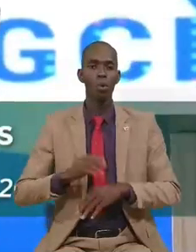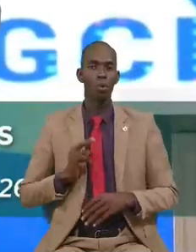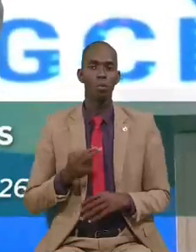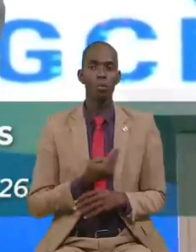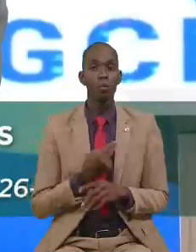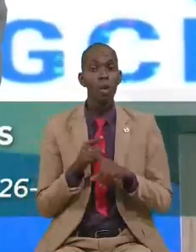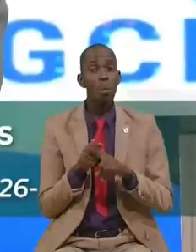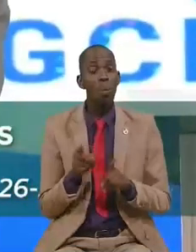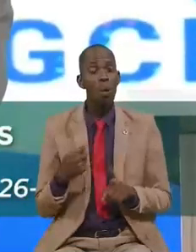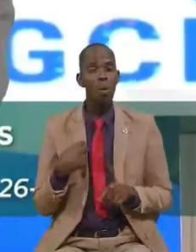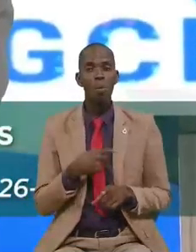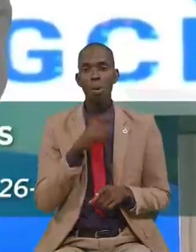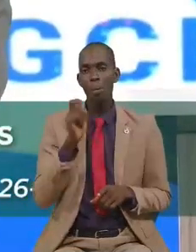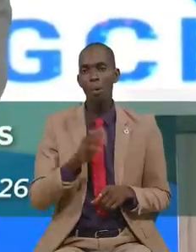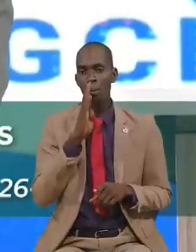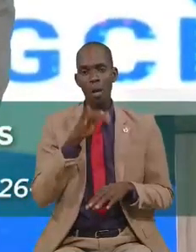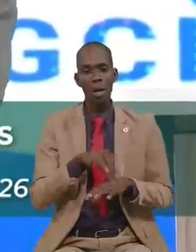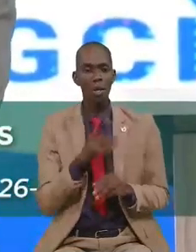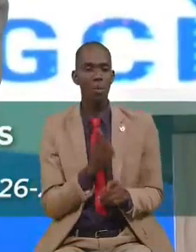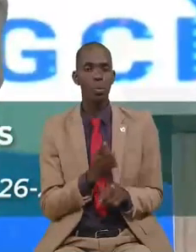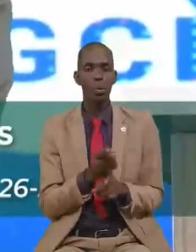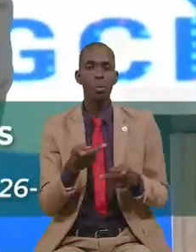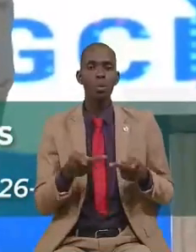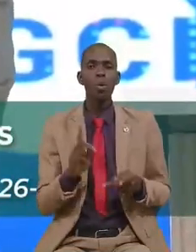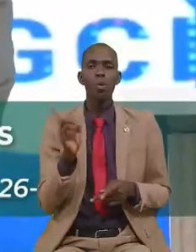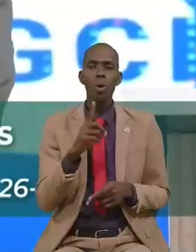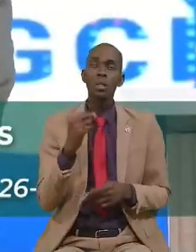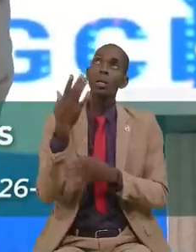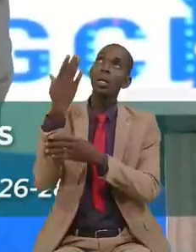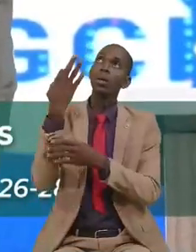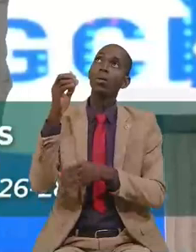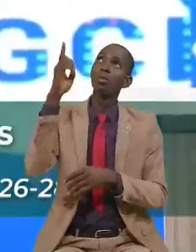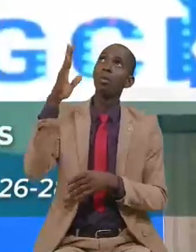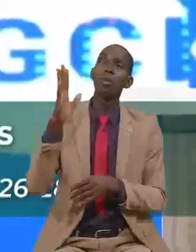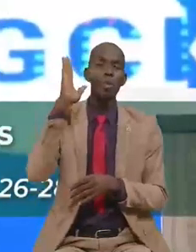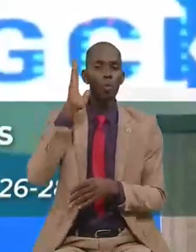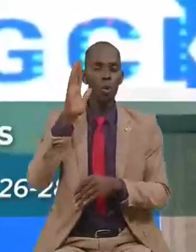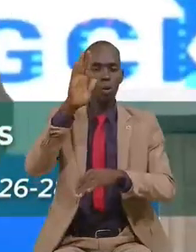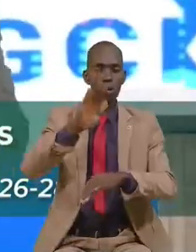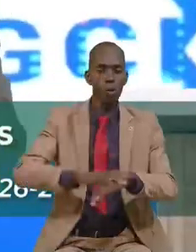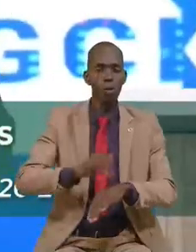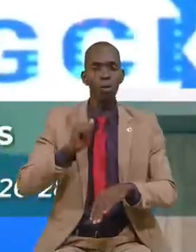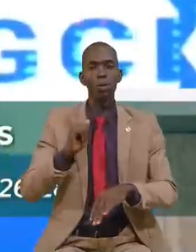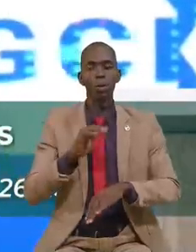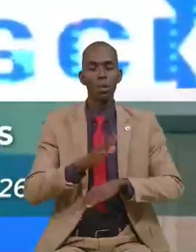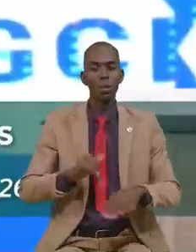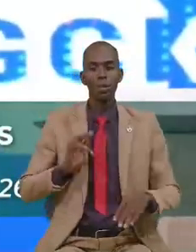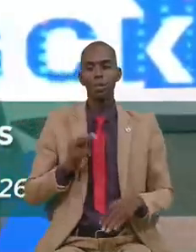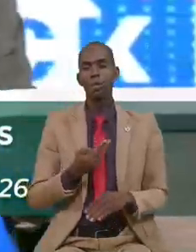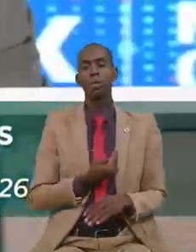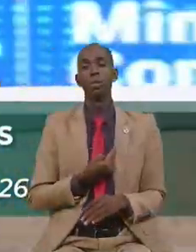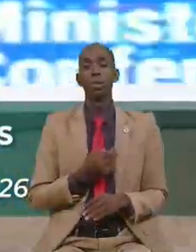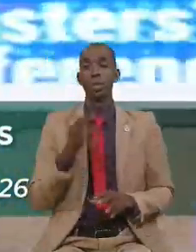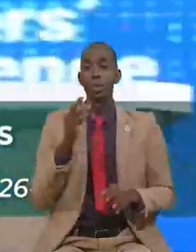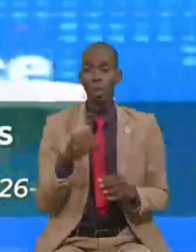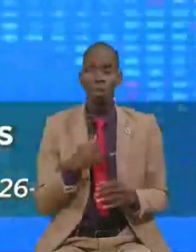Nous devons être au bon endroit où la main de Dieu viendra sur nous. Je n'ai pas entendu, mais si tu as